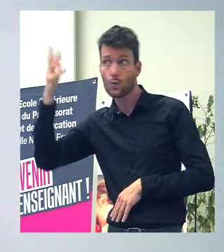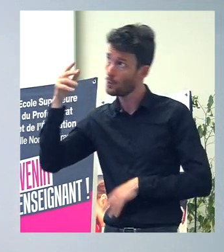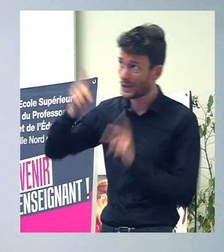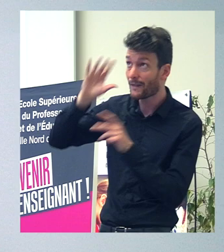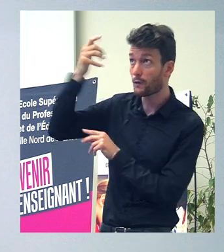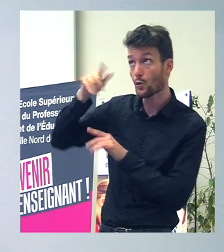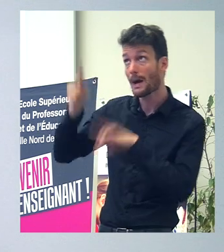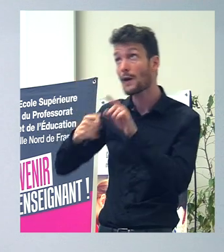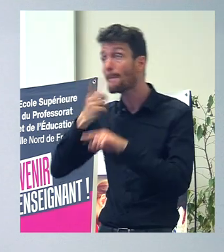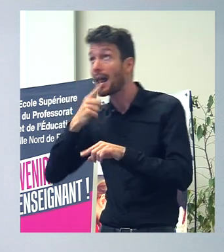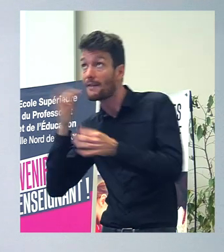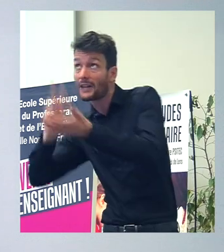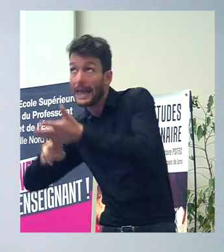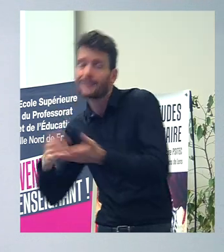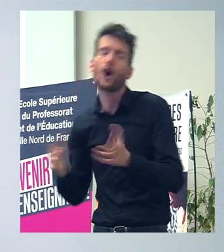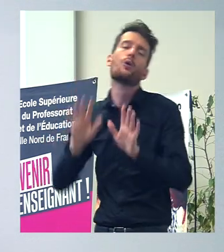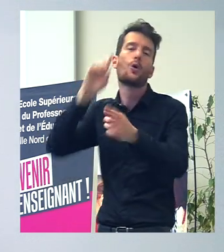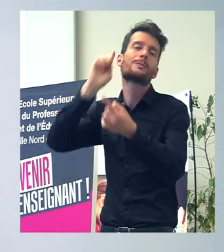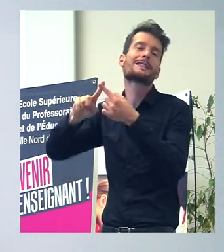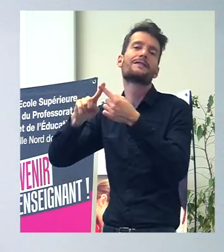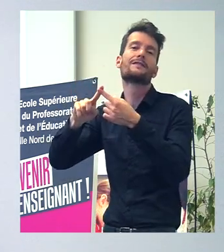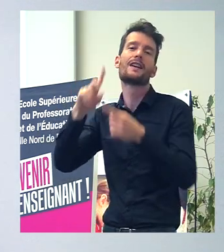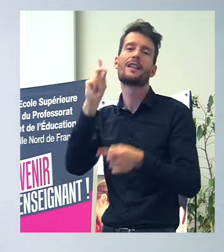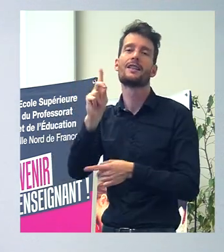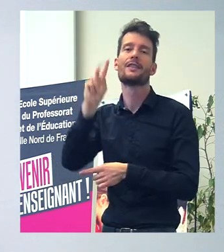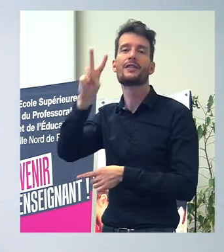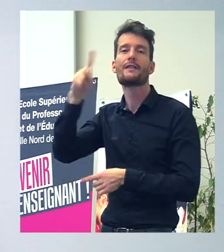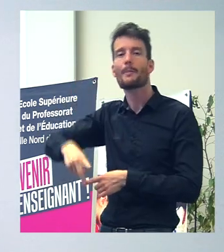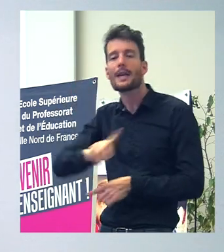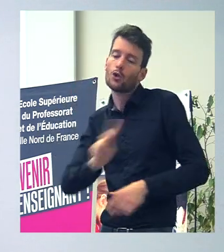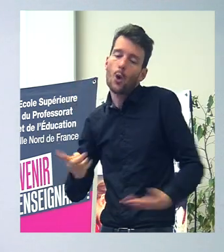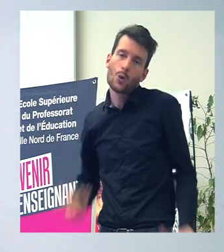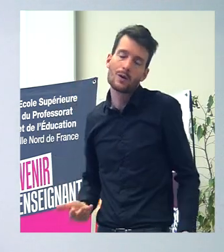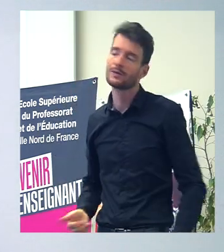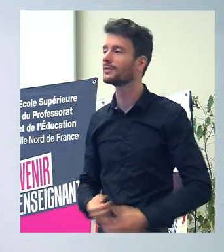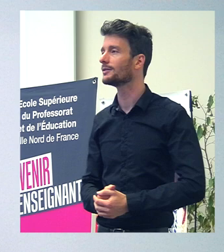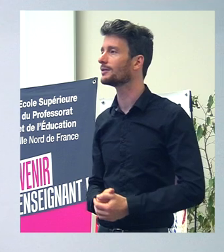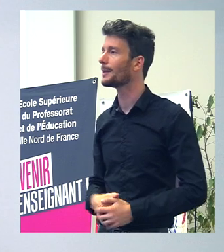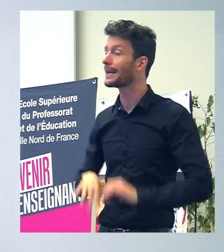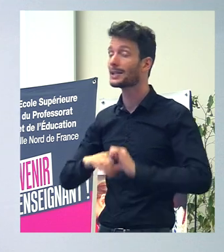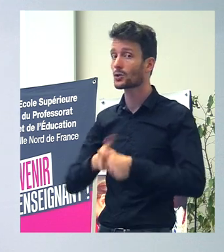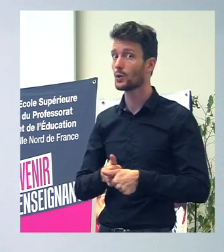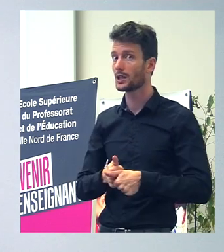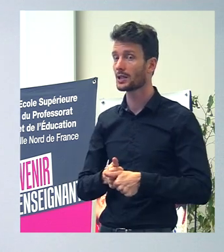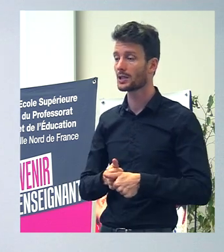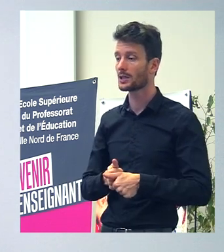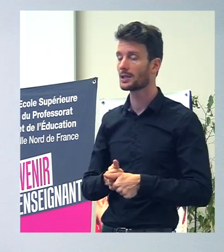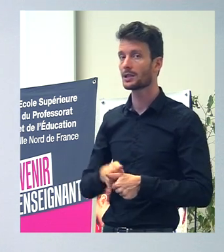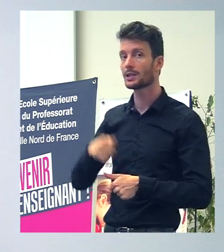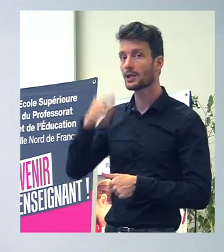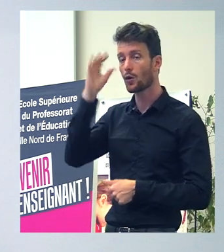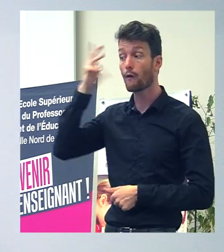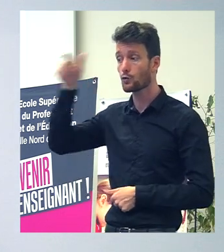Bref, c'est pas ça l'objet de ma DVP aujourd'hui, mais en partant du mécontentement de Doff, c'est-à-dire